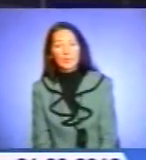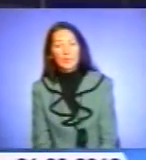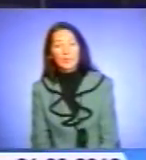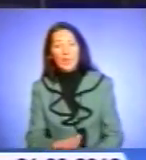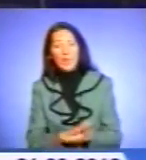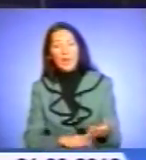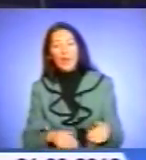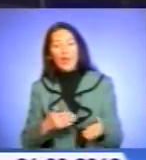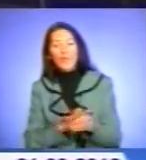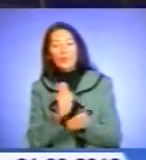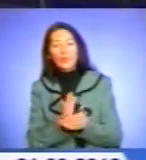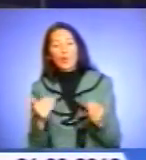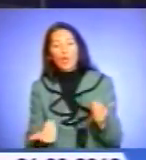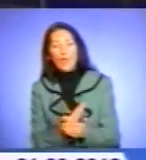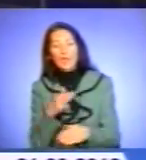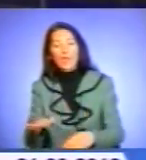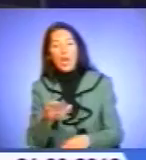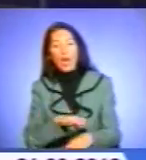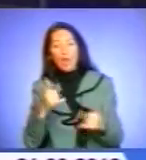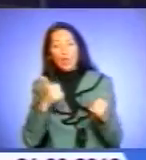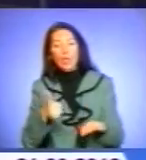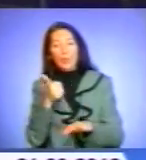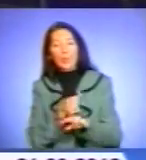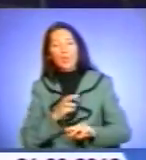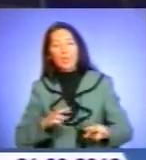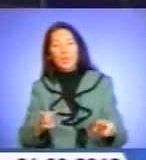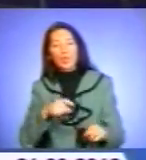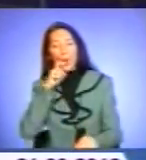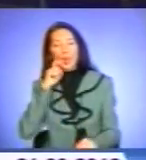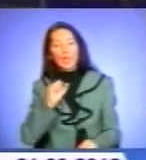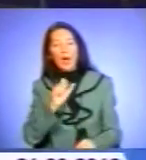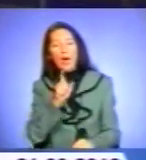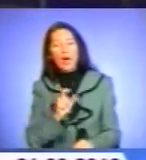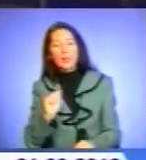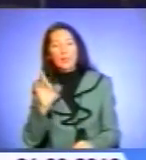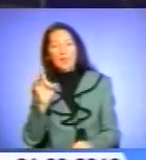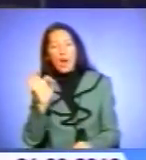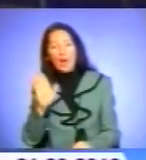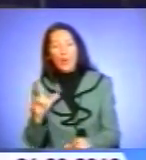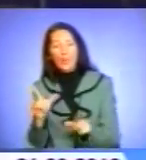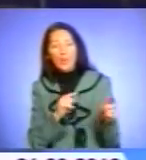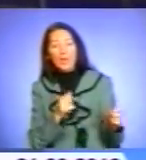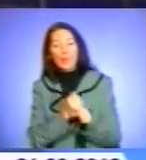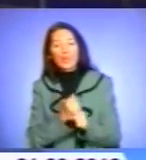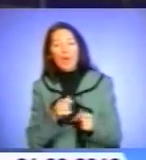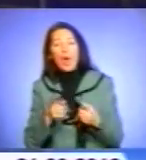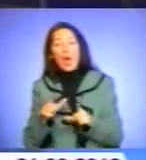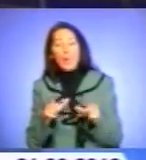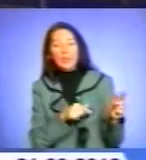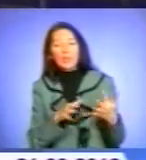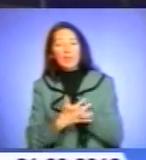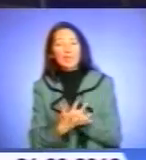Далі у випуску новини краю. Сьогодні прем'єр-міністр України Микола Азаров здійснив робочу поїздку до села Синьків Заліщицького